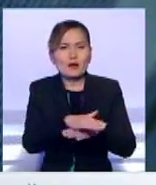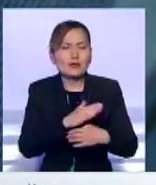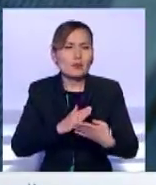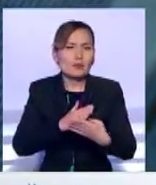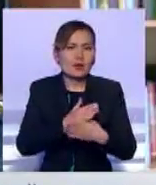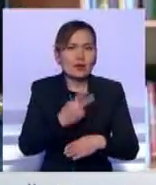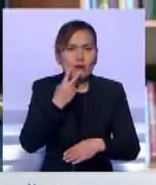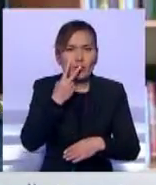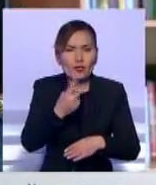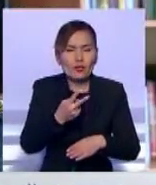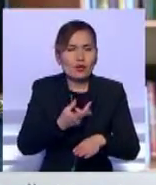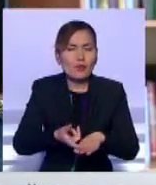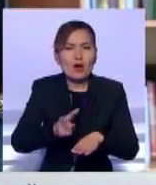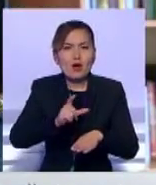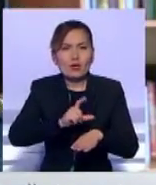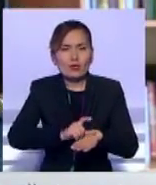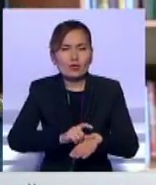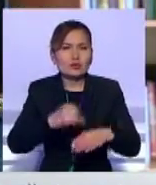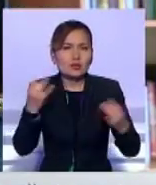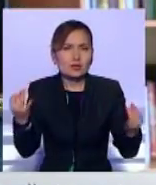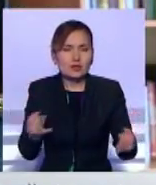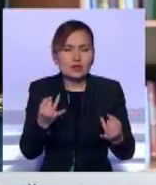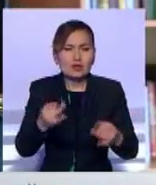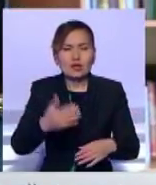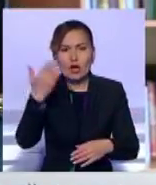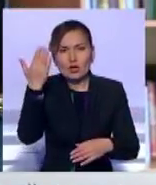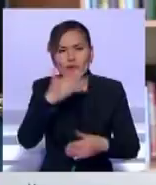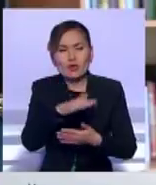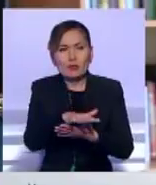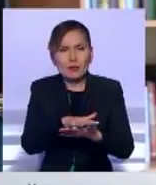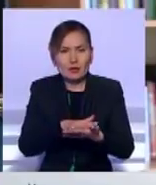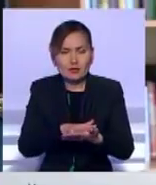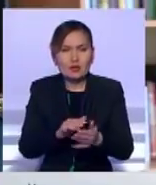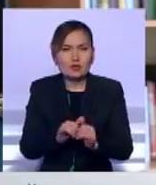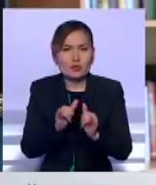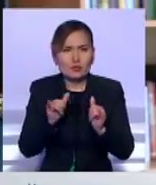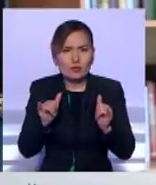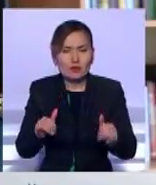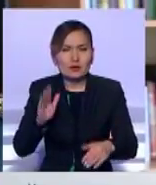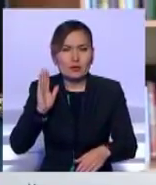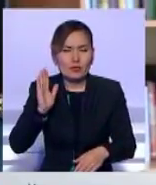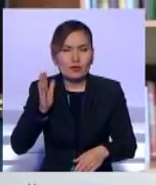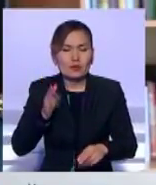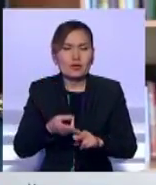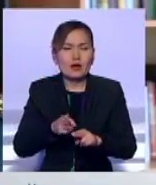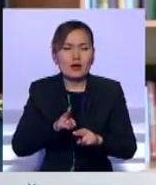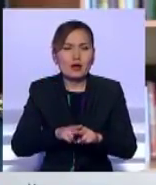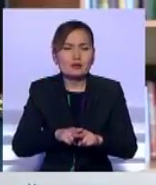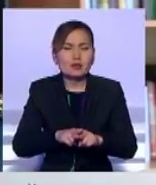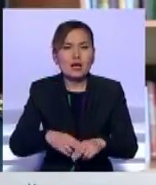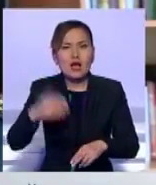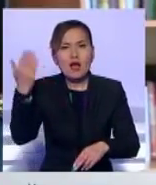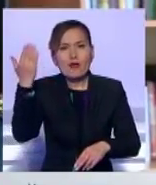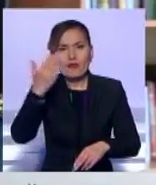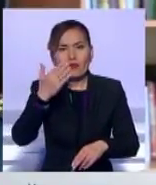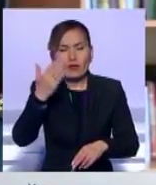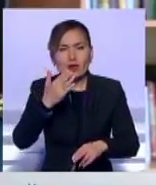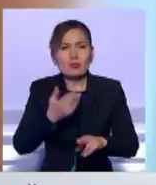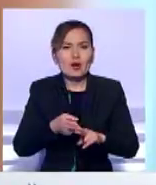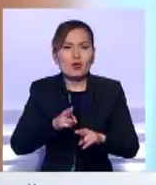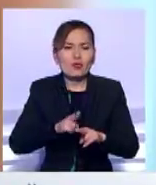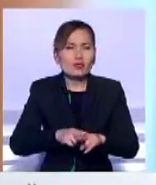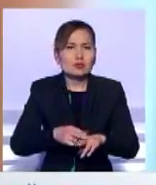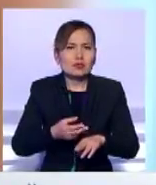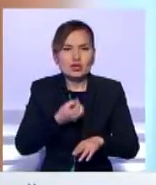осының көрсету мерзімі созылады. Өйткені бұл қазіргі фильмнің бұлдай нәтижеге жеткен